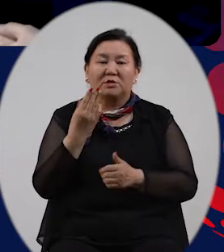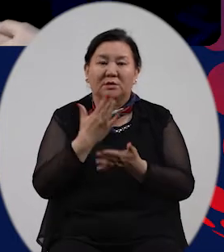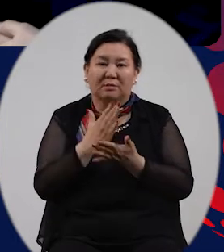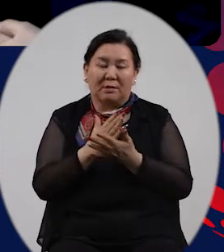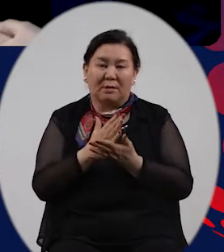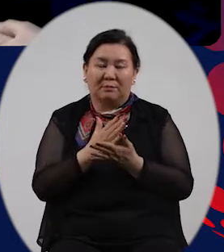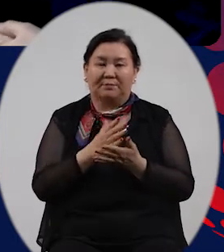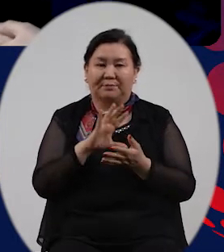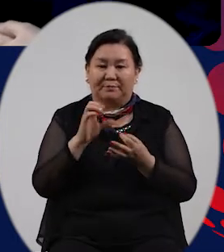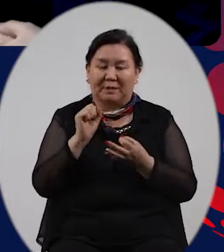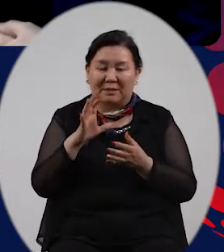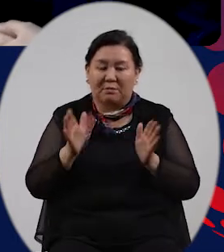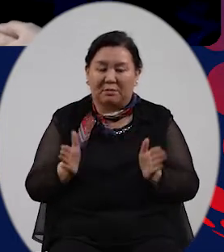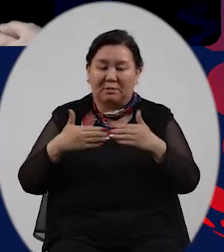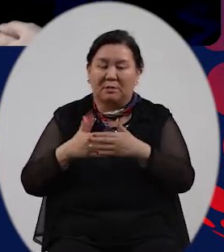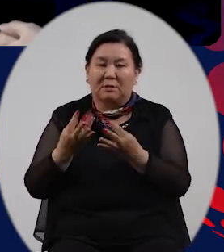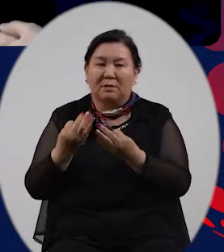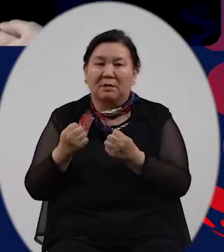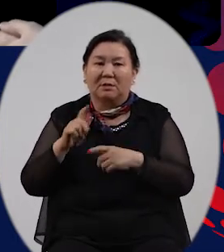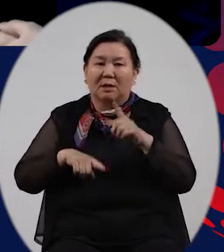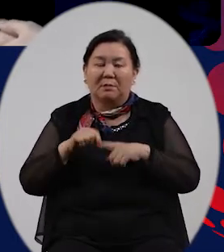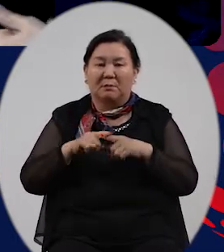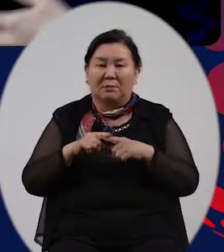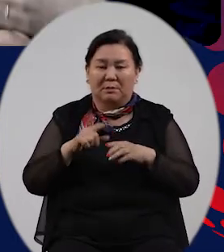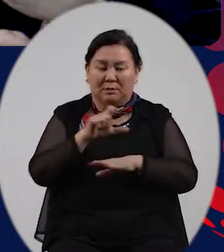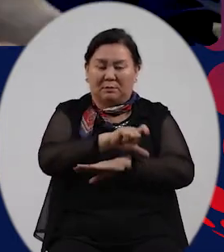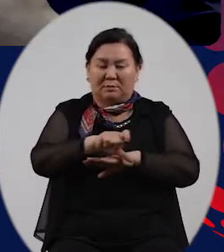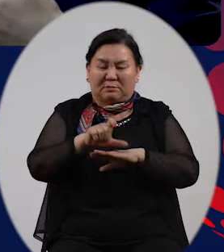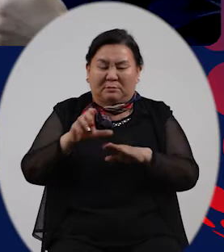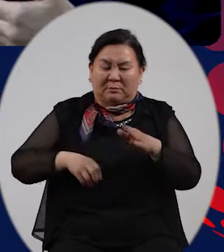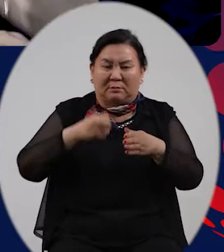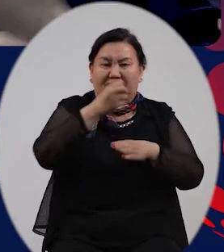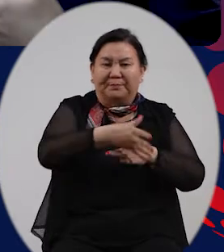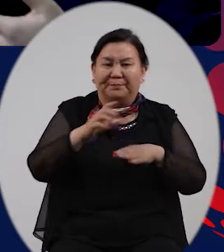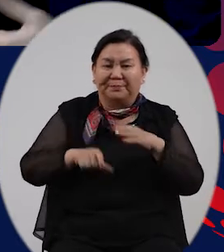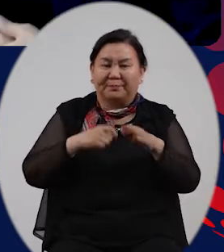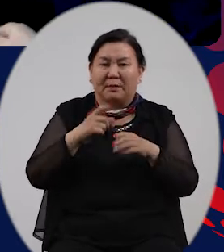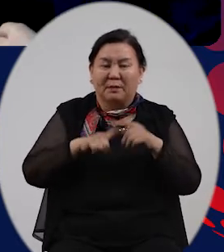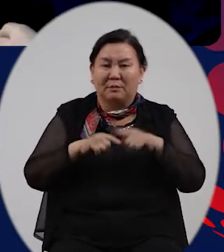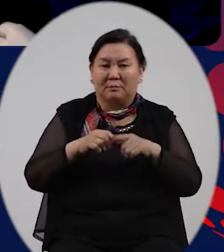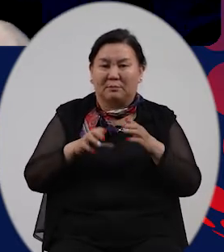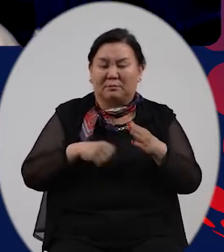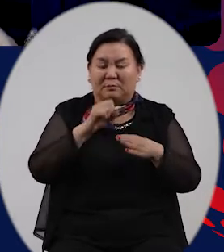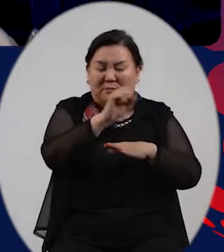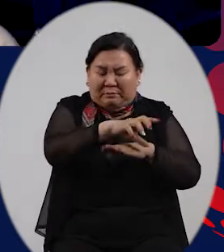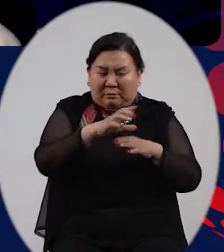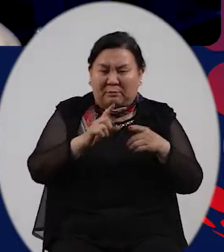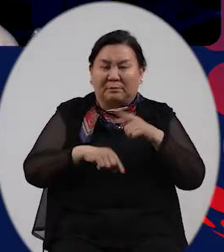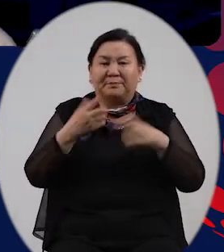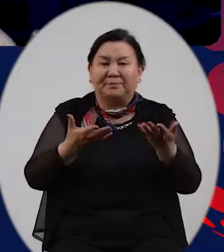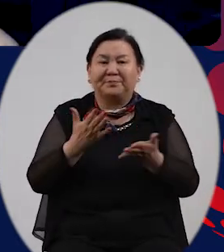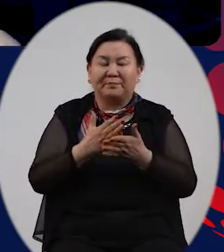бүтээгдэхүүн, сав баглаа бодол нь ямар хуу байдалтайгаар сав баглаа бодлын жин мөн бас ямар байдалтай байгаа вэ гэдгийг энэ дээр оруулж өгөх